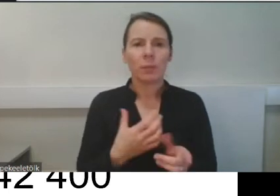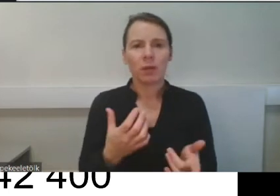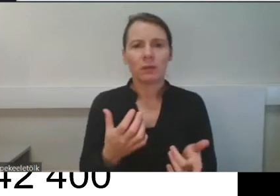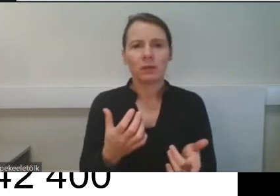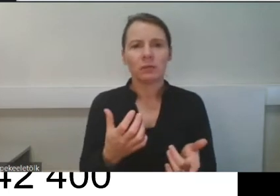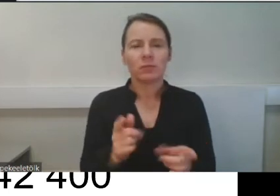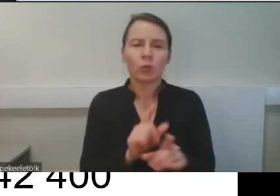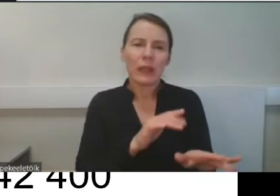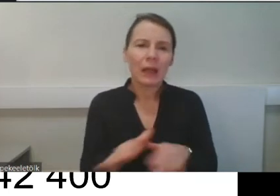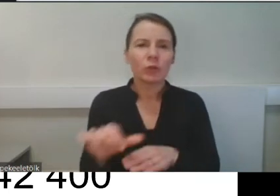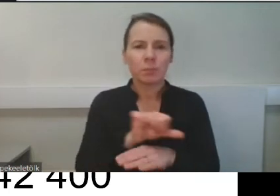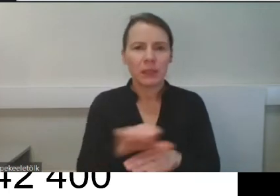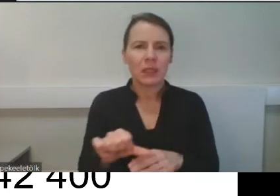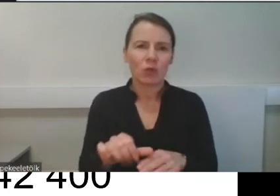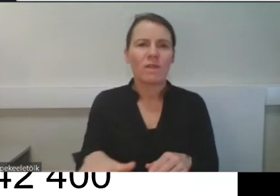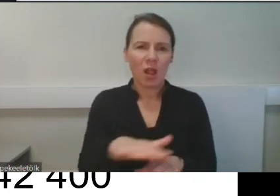Ja